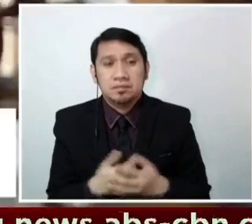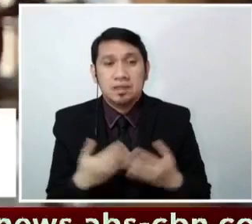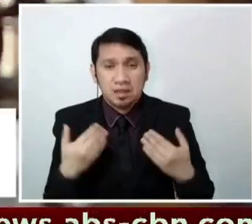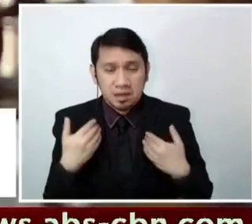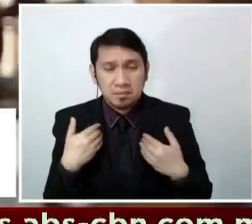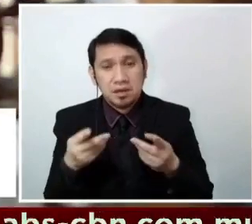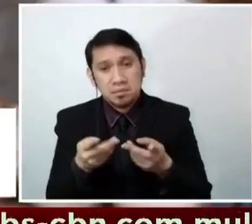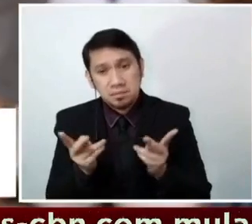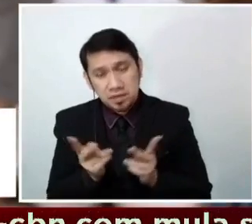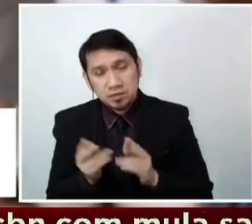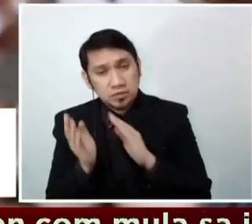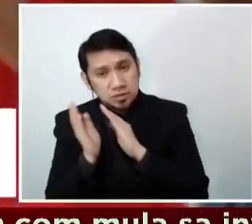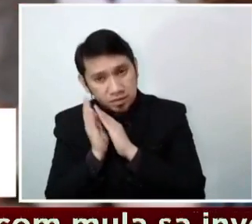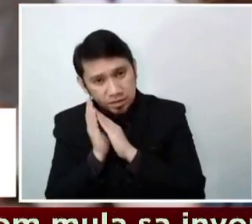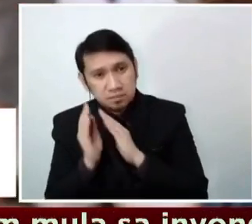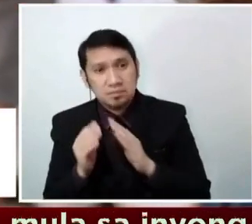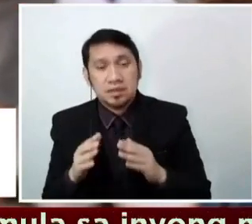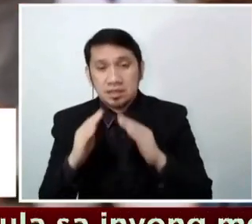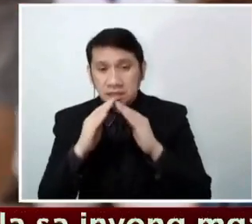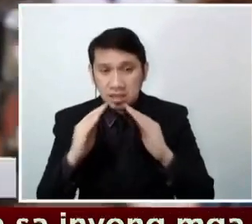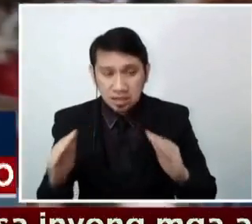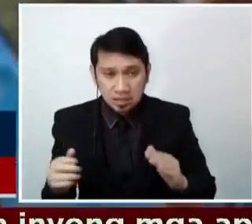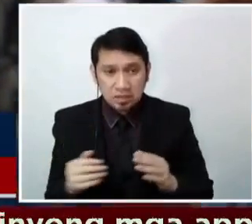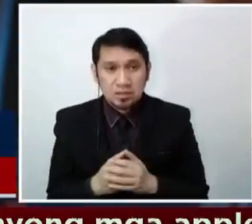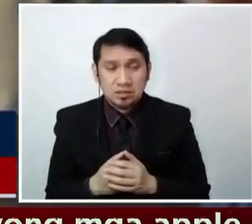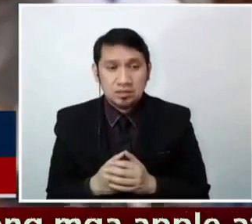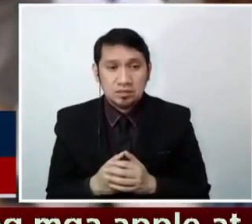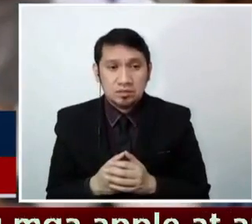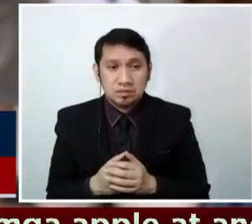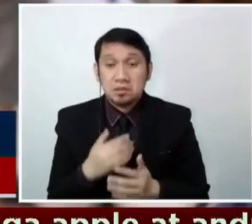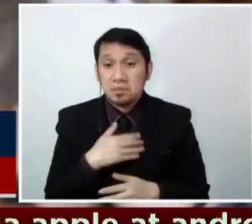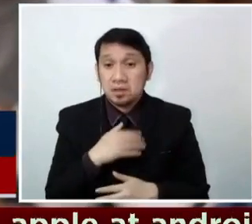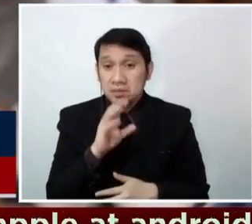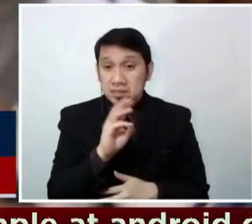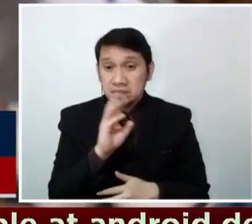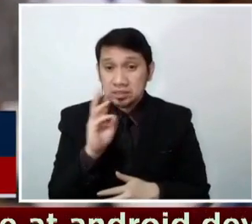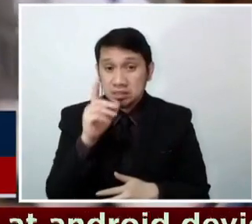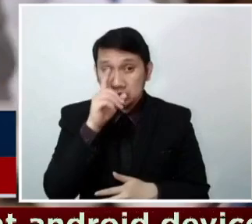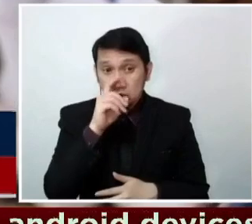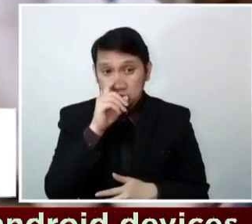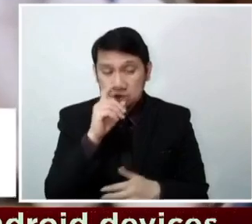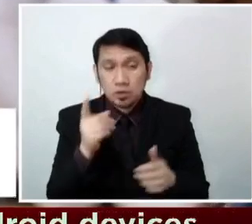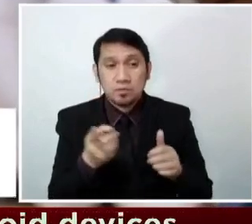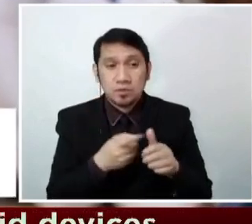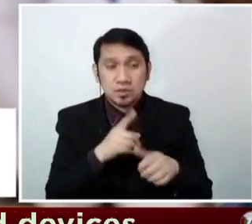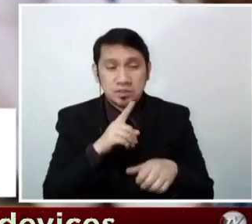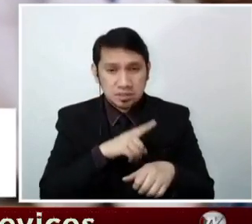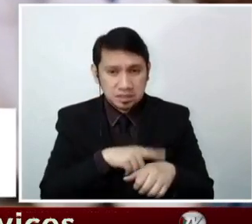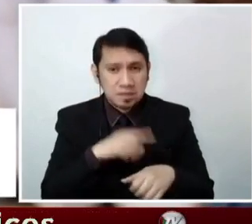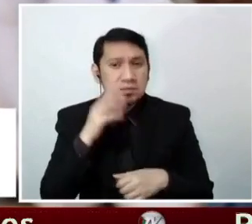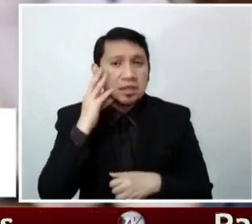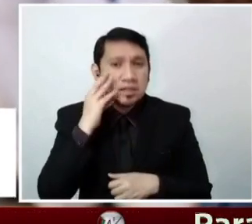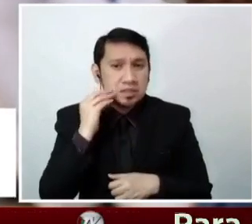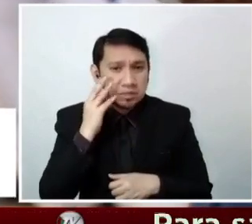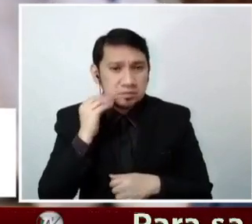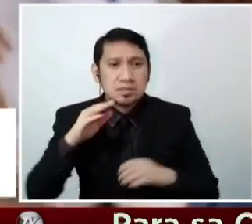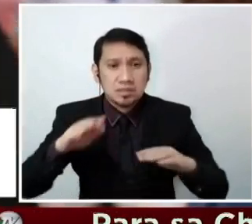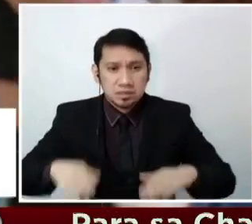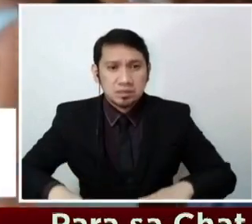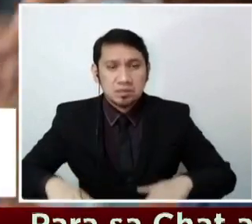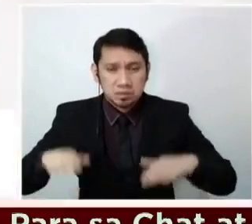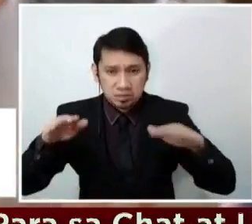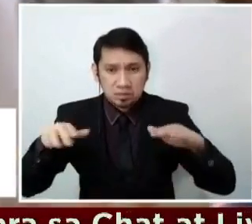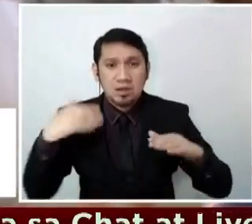matulungan, may masilungan. Sa edad ko pong 66 years old, ngayon ko lang po naranasan na mabaha ang